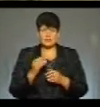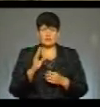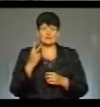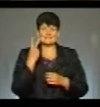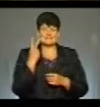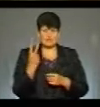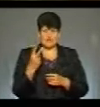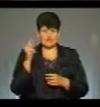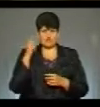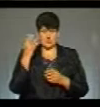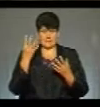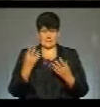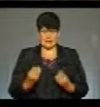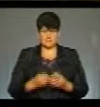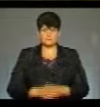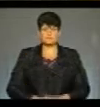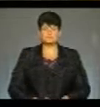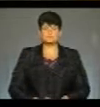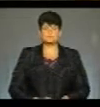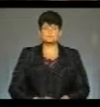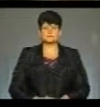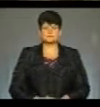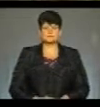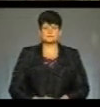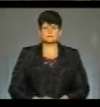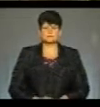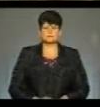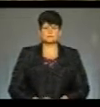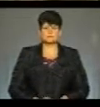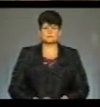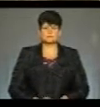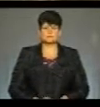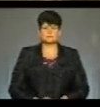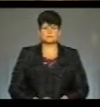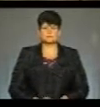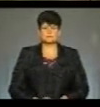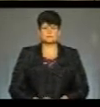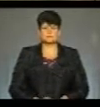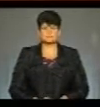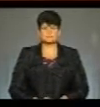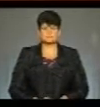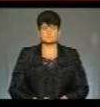навчальних дня. Богдан Беленчук, Василь Панчук. Новини на Суспільному. Тернопіль.